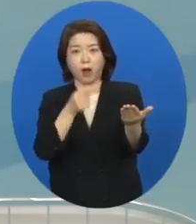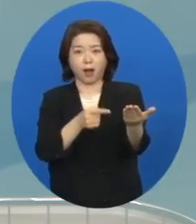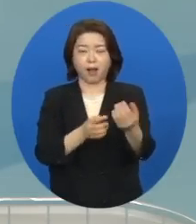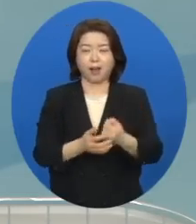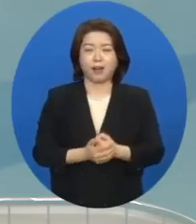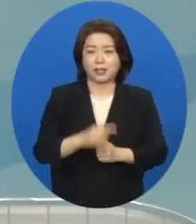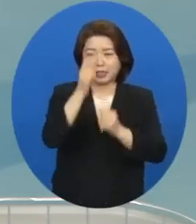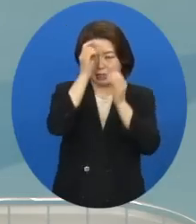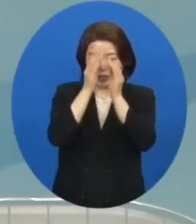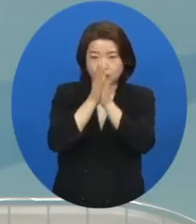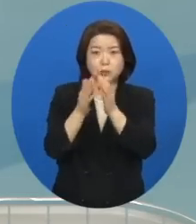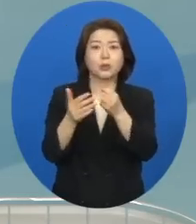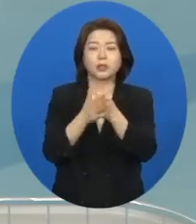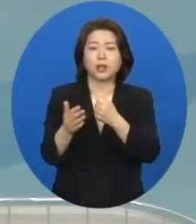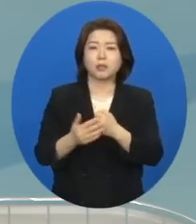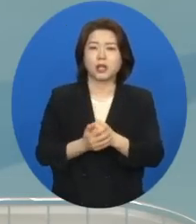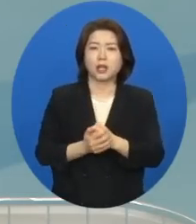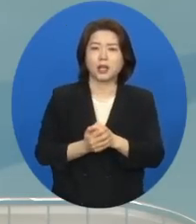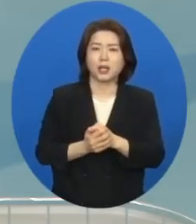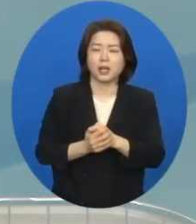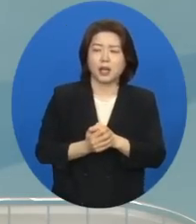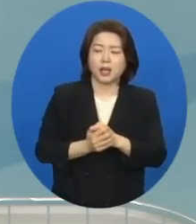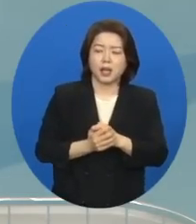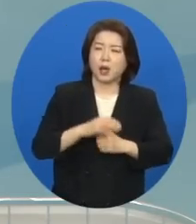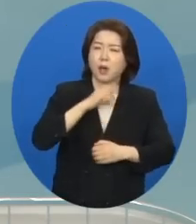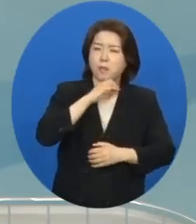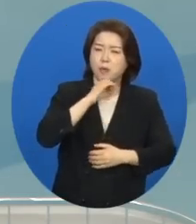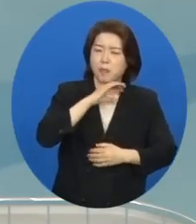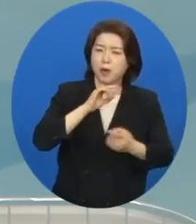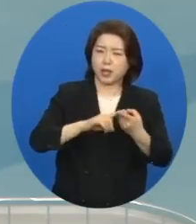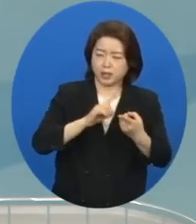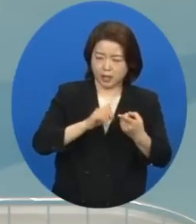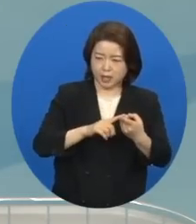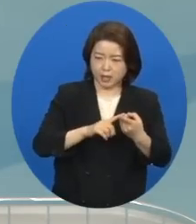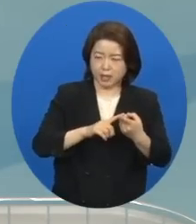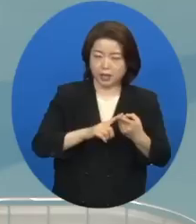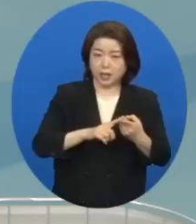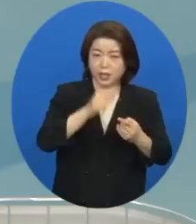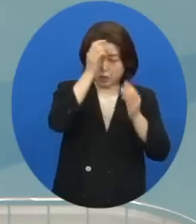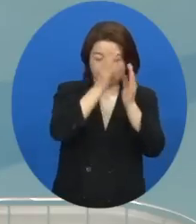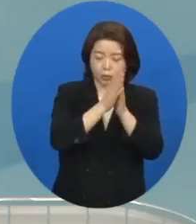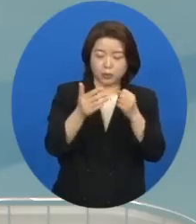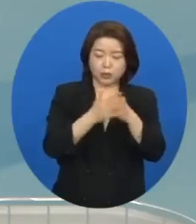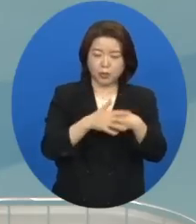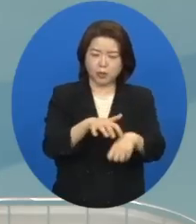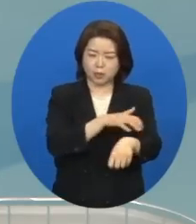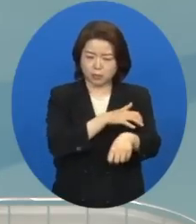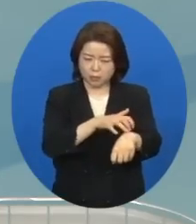기도 때문에 치러야 할 불편을 불편이라 생각하지 마라.